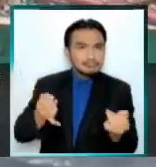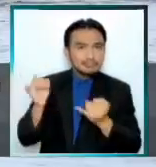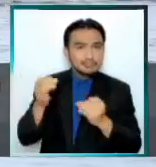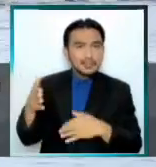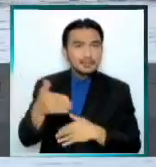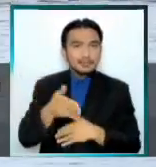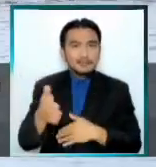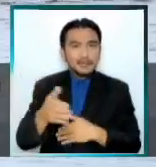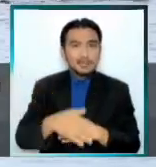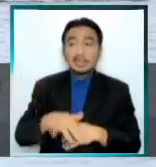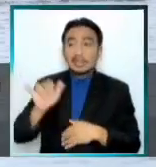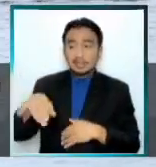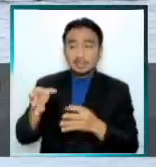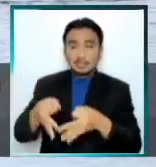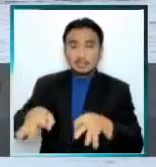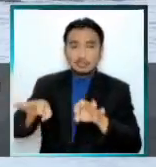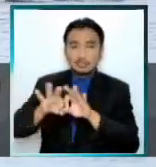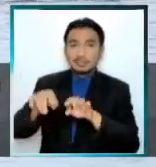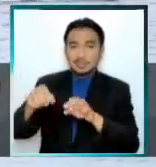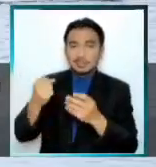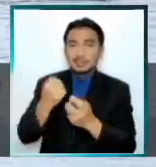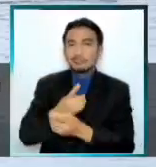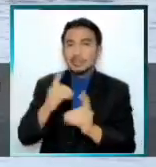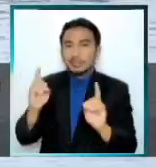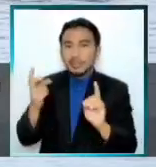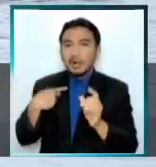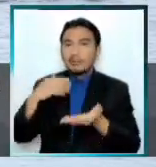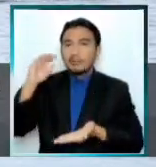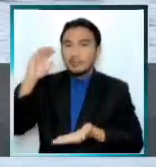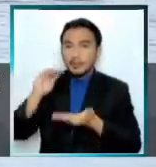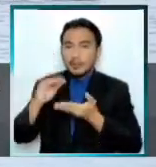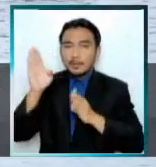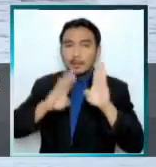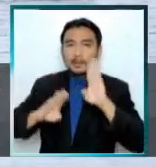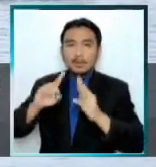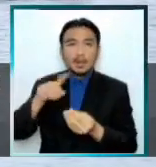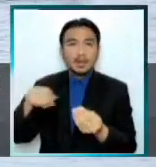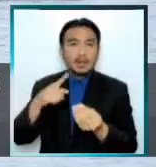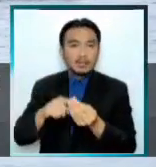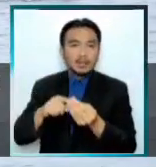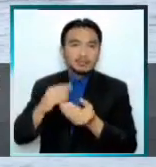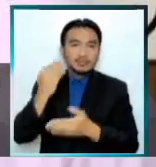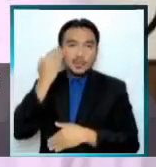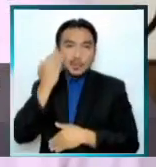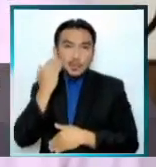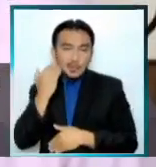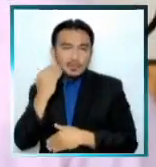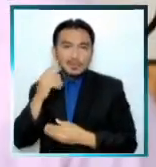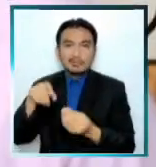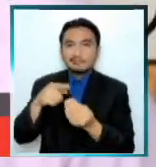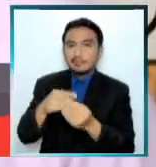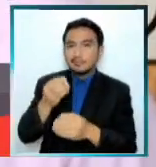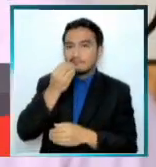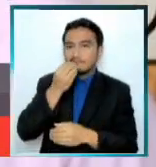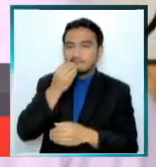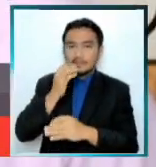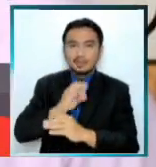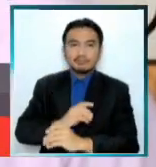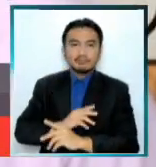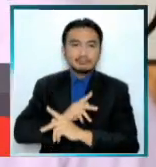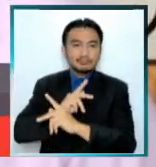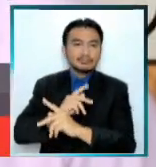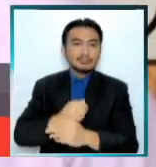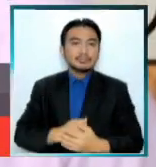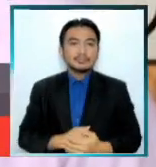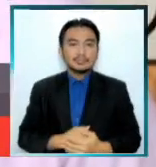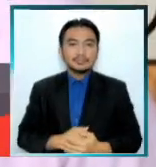ito, matutugunan ang matagal ng problema ng bansa na kawalan ng food security. Half our country's population